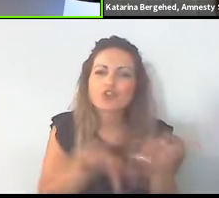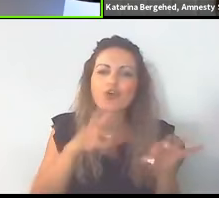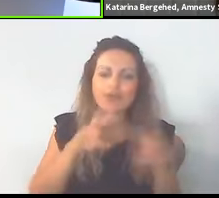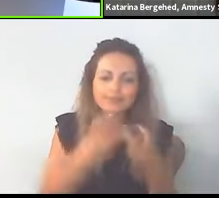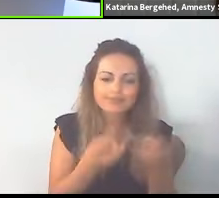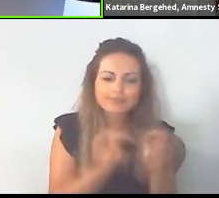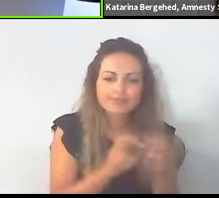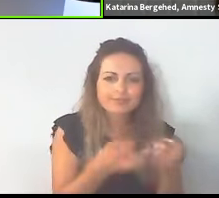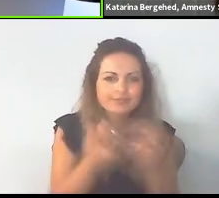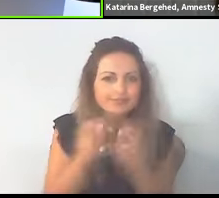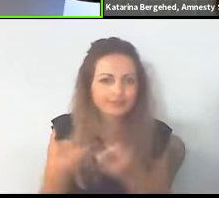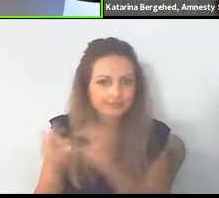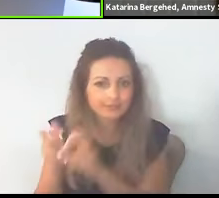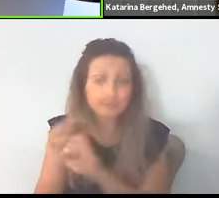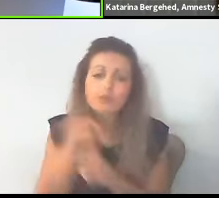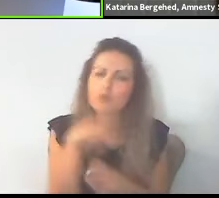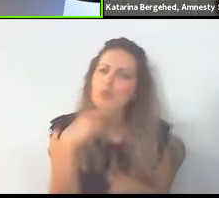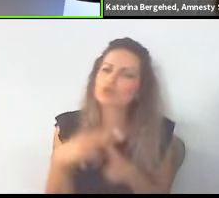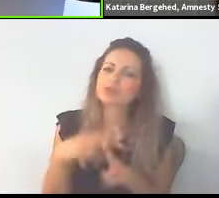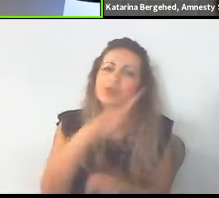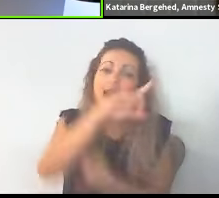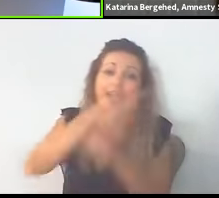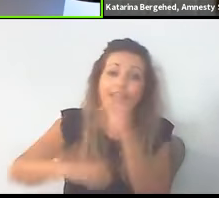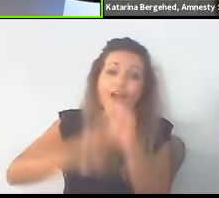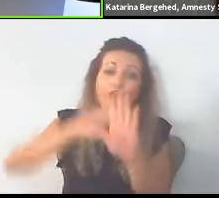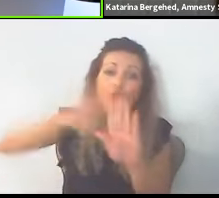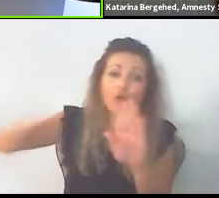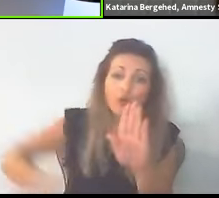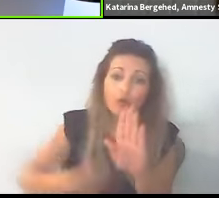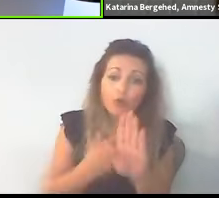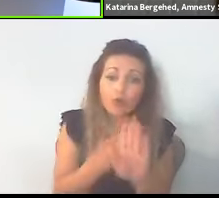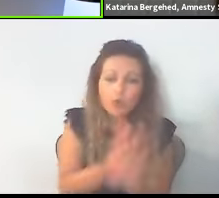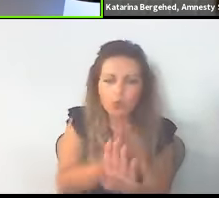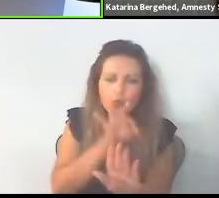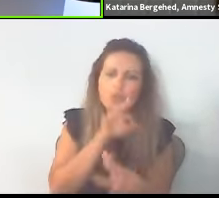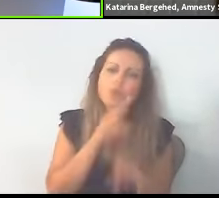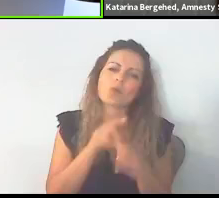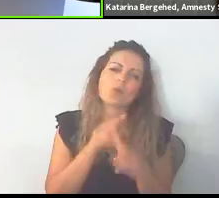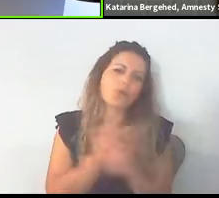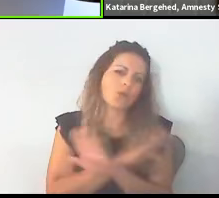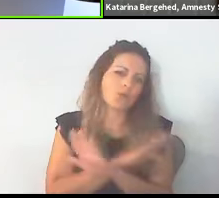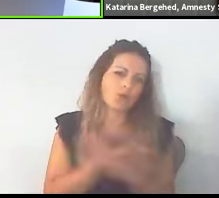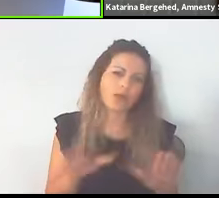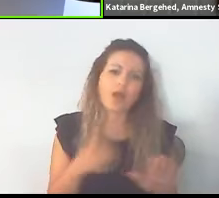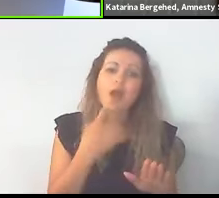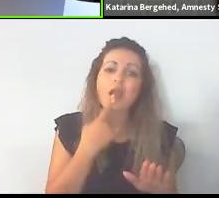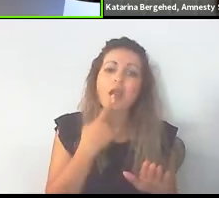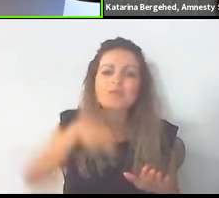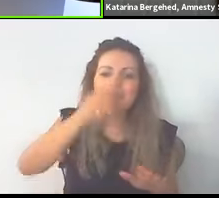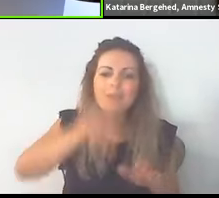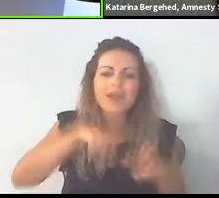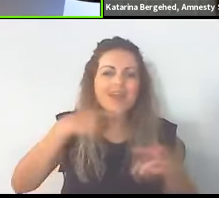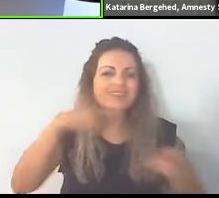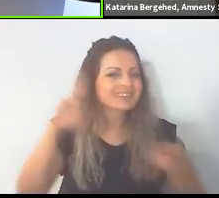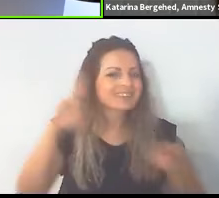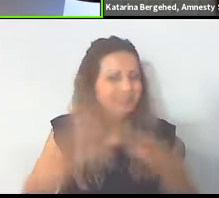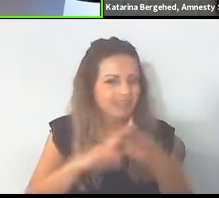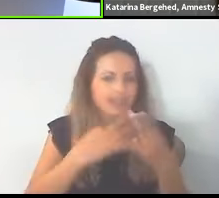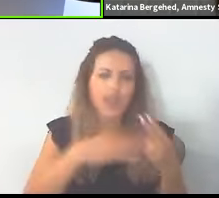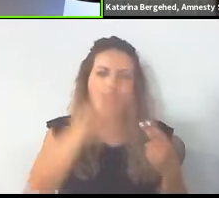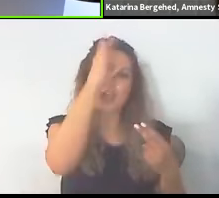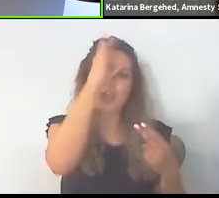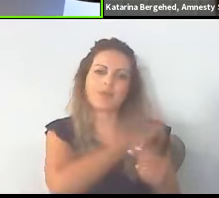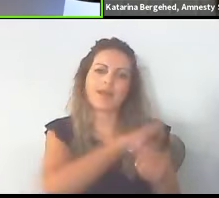σημαντικό πικνίκ της χρονιάς, ακριβώς την ίδια στιγμή που είχαμε τη συνάντηση με τον αρχηγό της